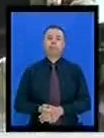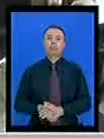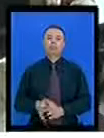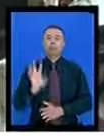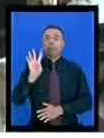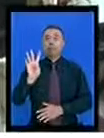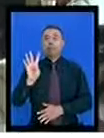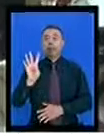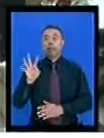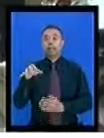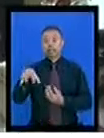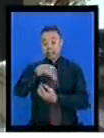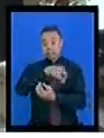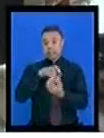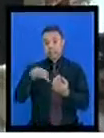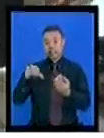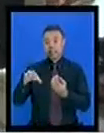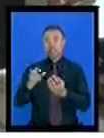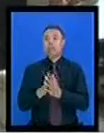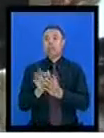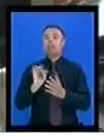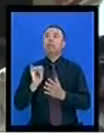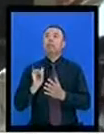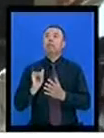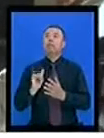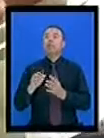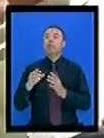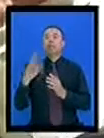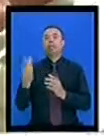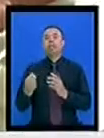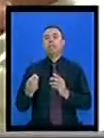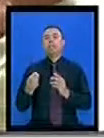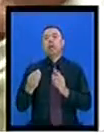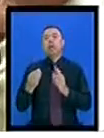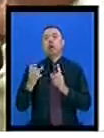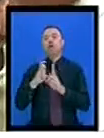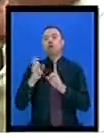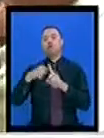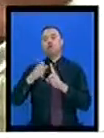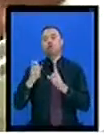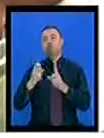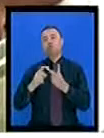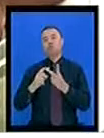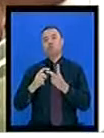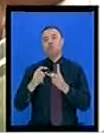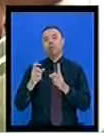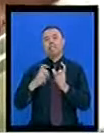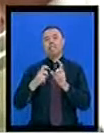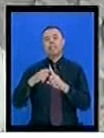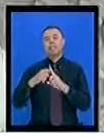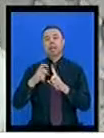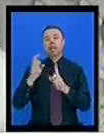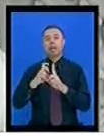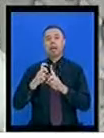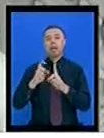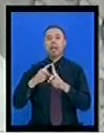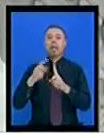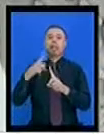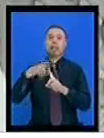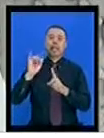4 desa yang terkena hujan abu akibat erupsi ini diantaranya Desa Dukuh, Kesimpar, Data, dan Desa Tribuana.